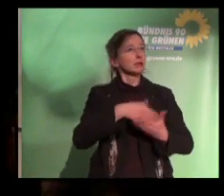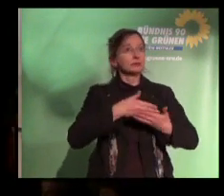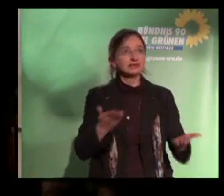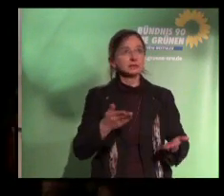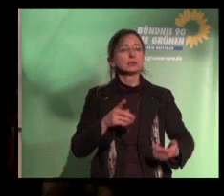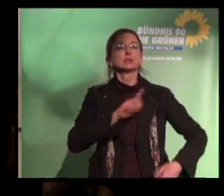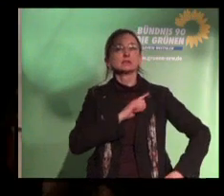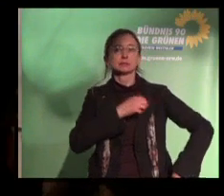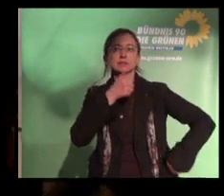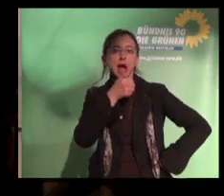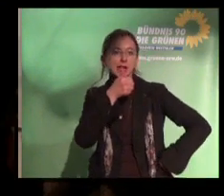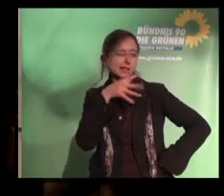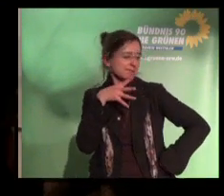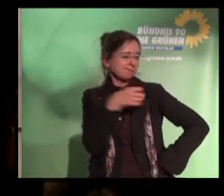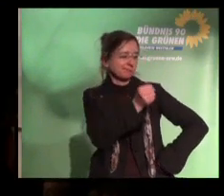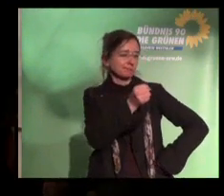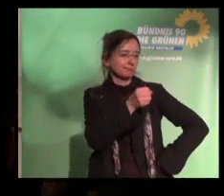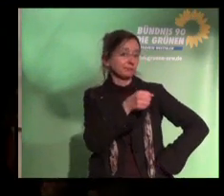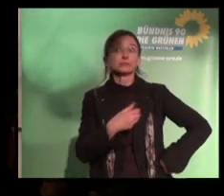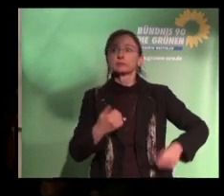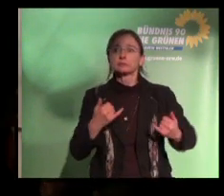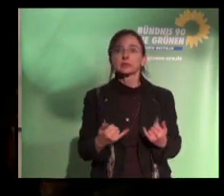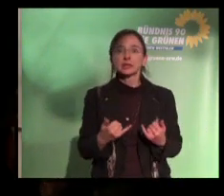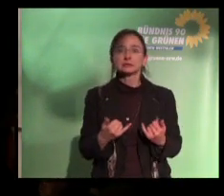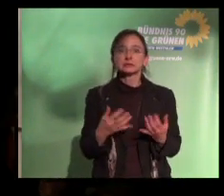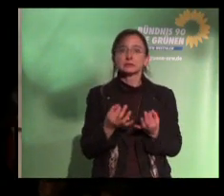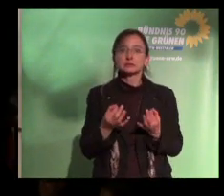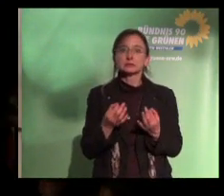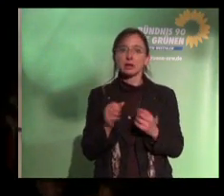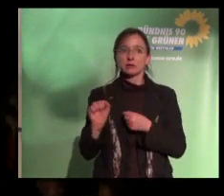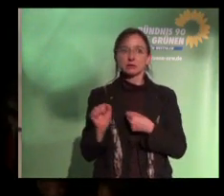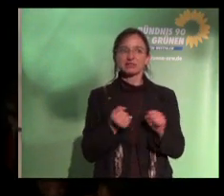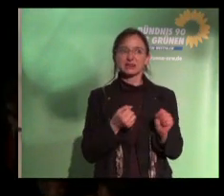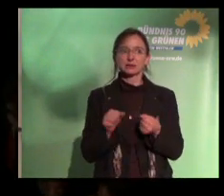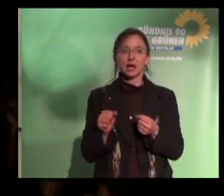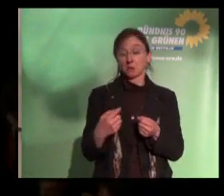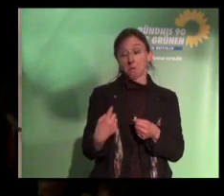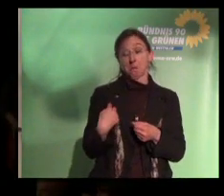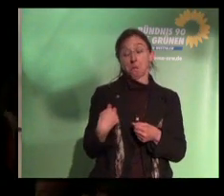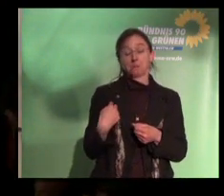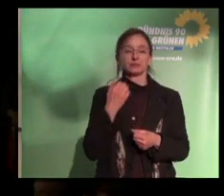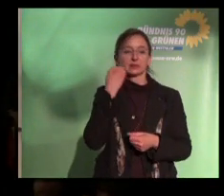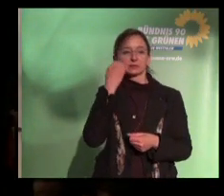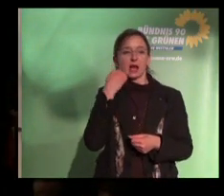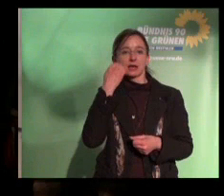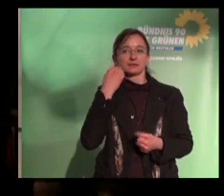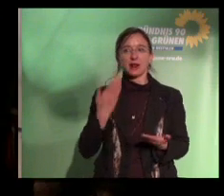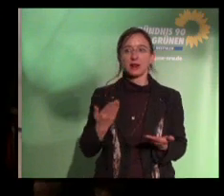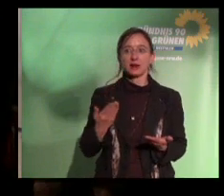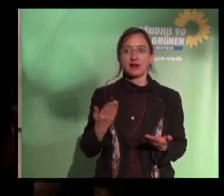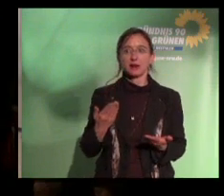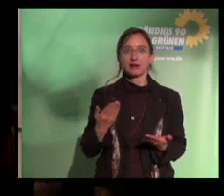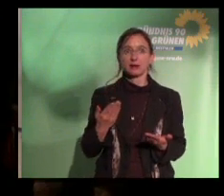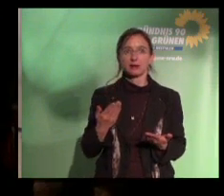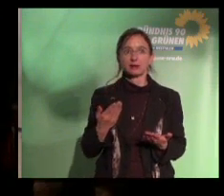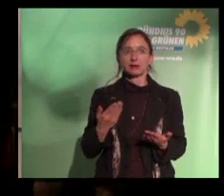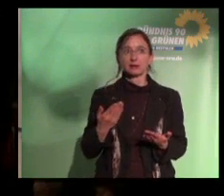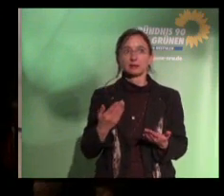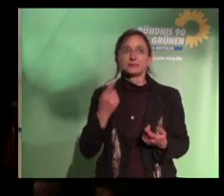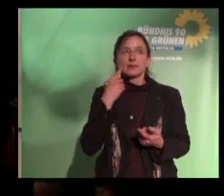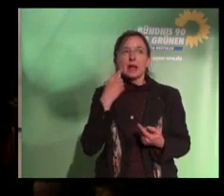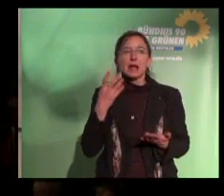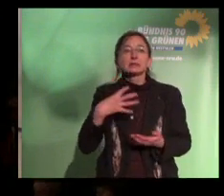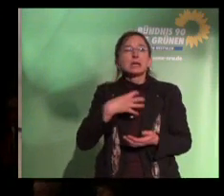erkannt. Ja? Wir haben ja jetzt Winter, ja? Und wir hatten auch gerade Karneval. Und wir haben total viel Grippeviren.